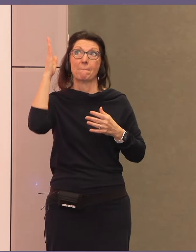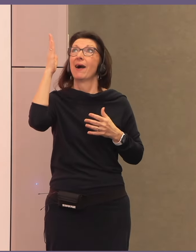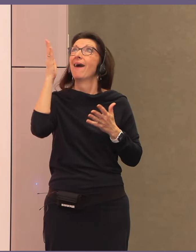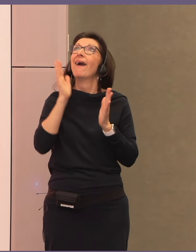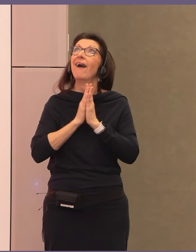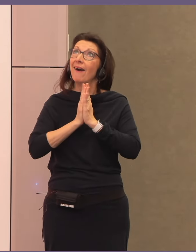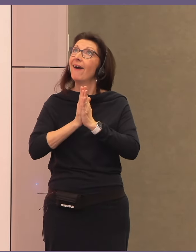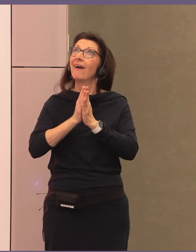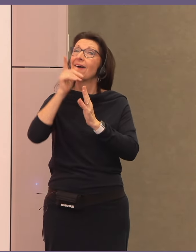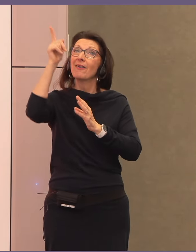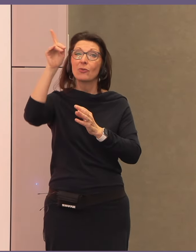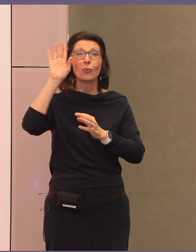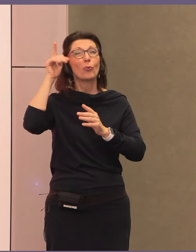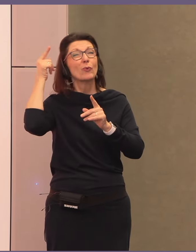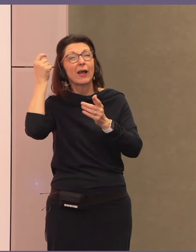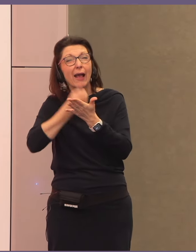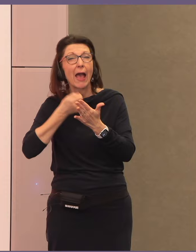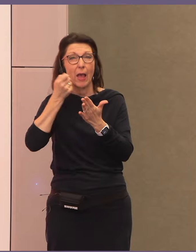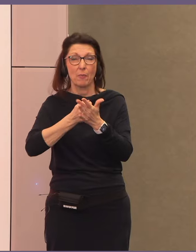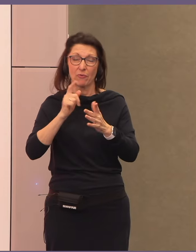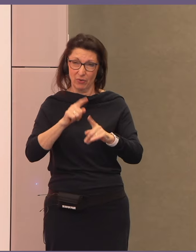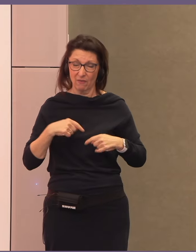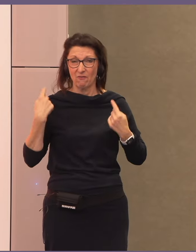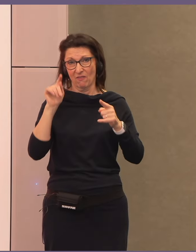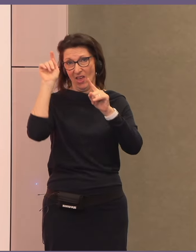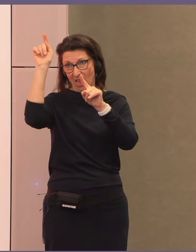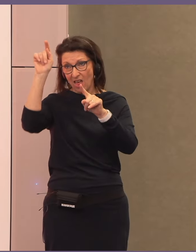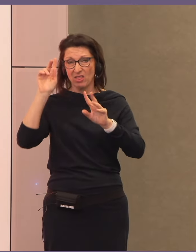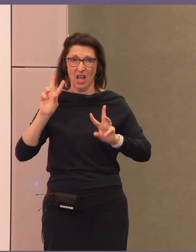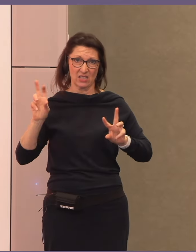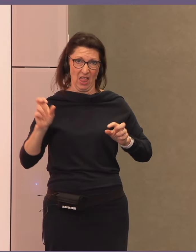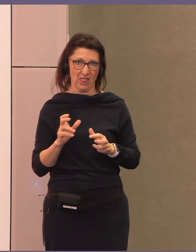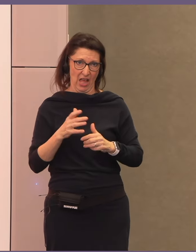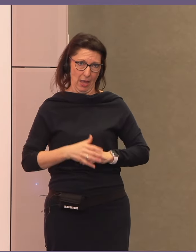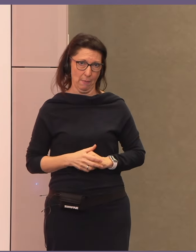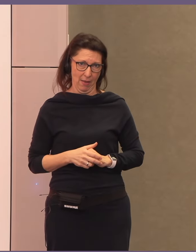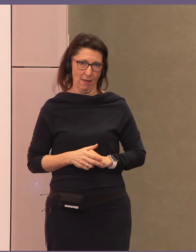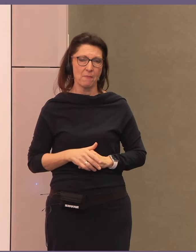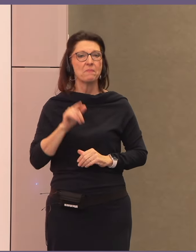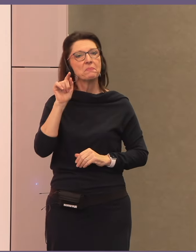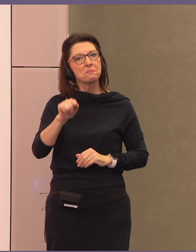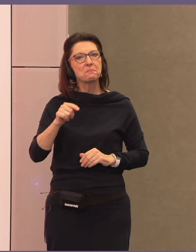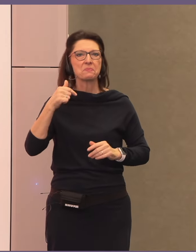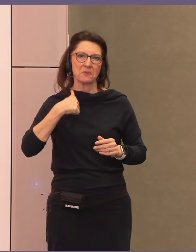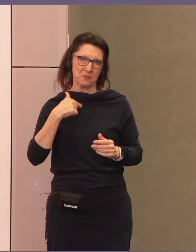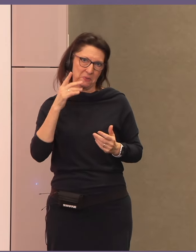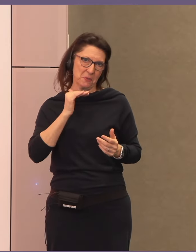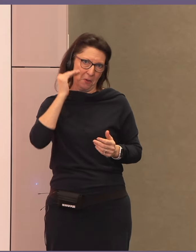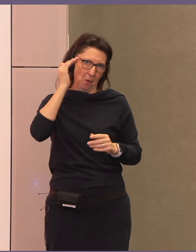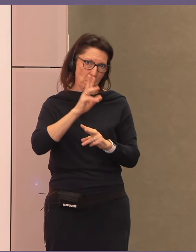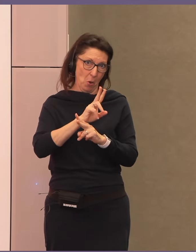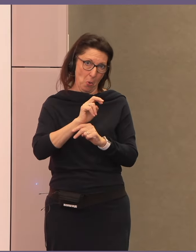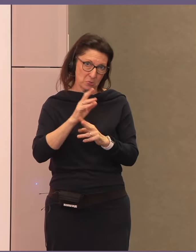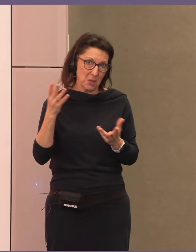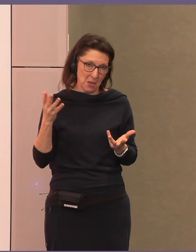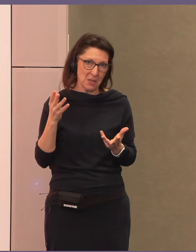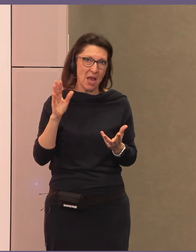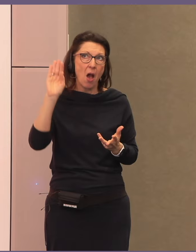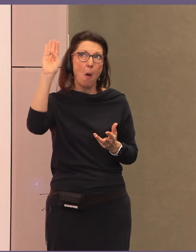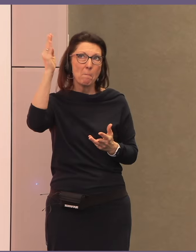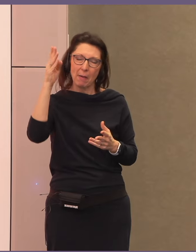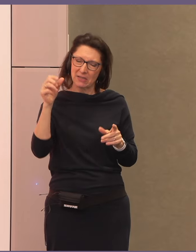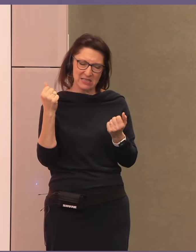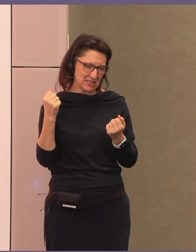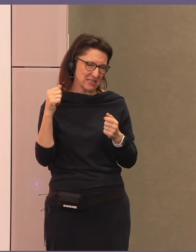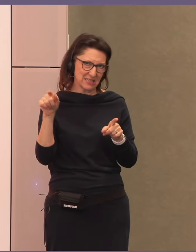bewegt hat, auseinander. Und auch als sozusagen Oberösterreicherin von der Barbara zu dir, ich glaube, die Barbara würde das genauso